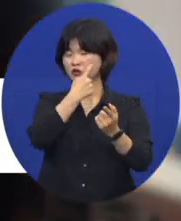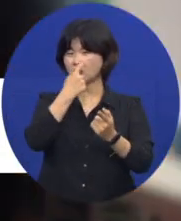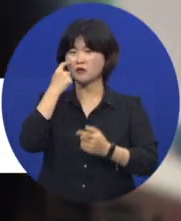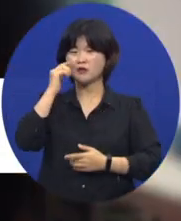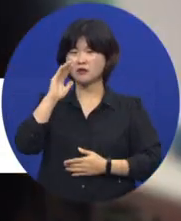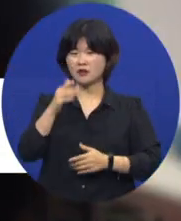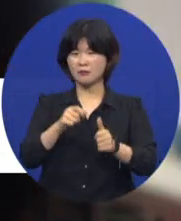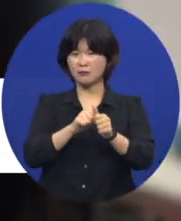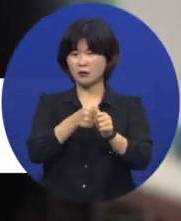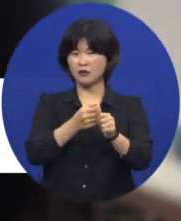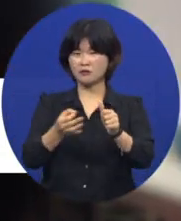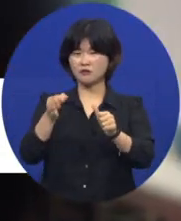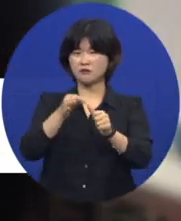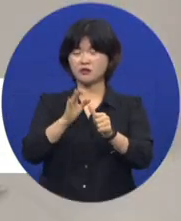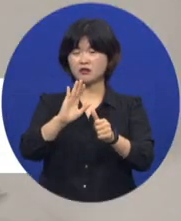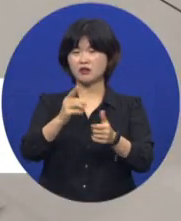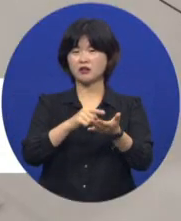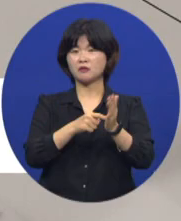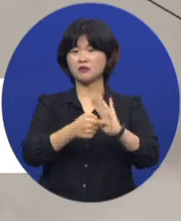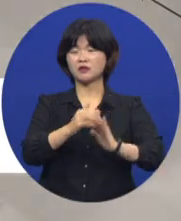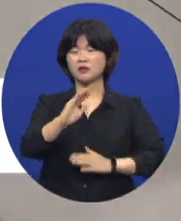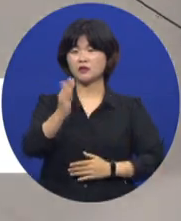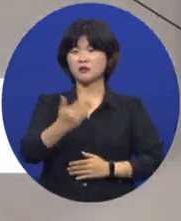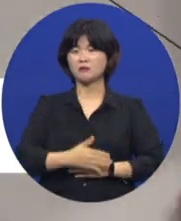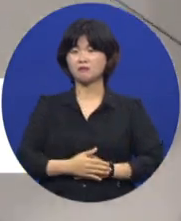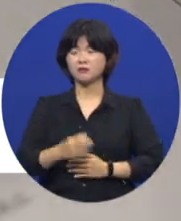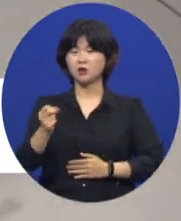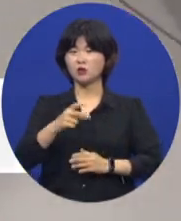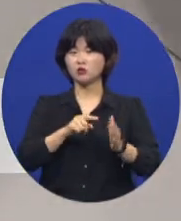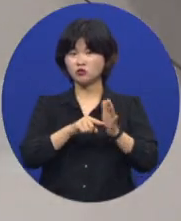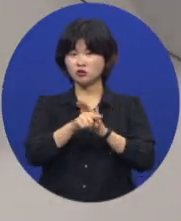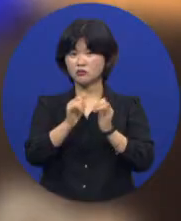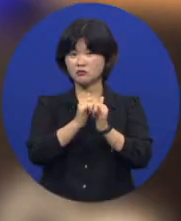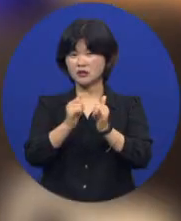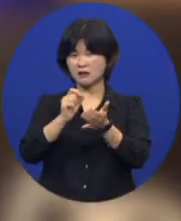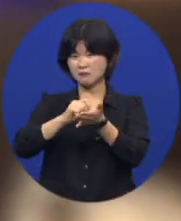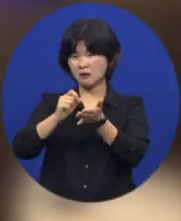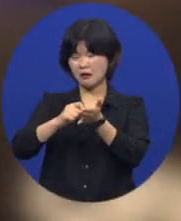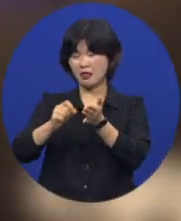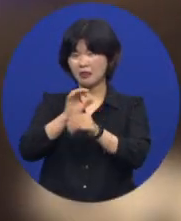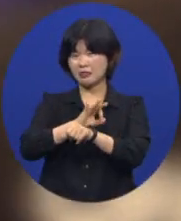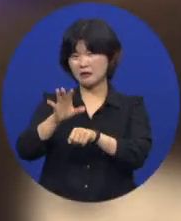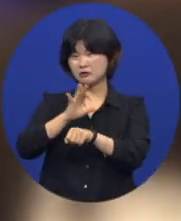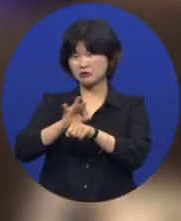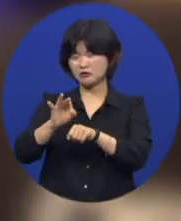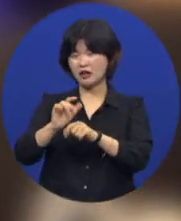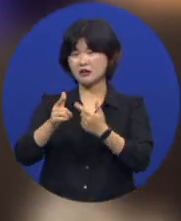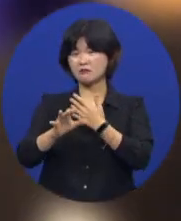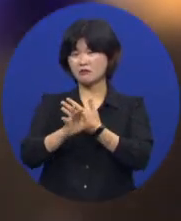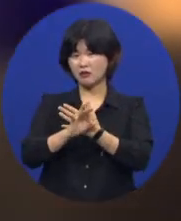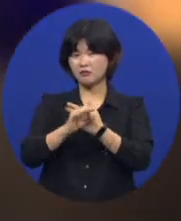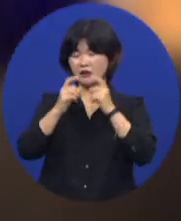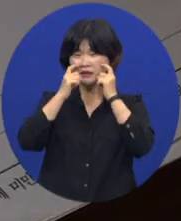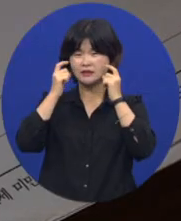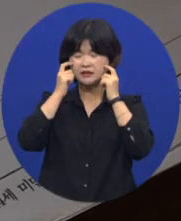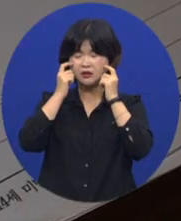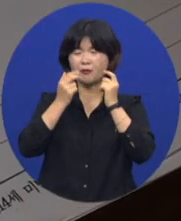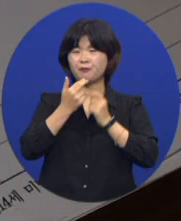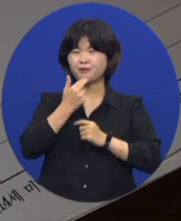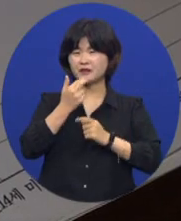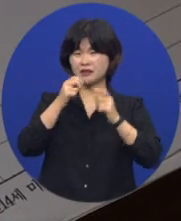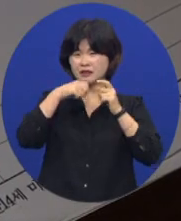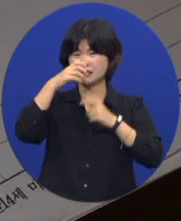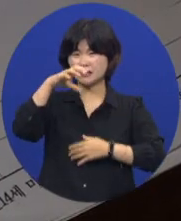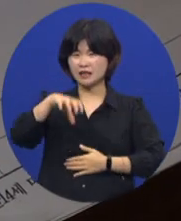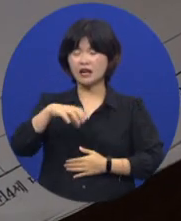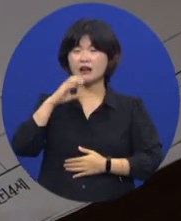과태료를 부과했다고 뵙겠습니다 또 출입자 명부를 제대로 관리하지 않거나 마스크 착용을 소홀히 한